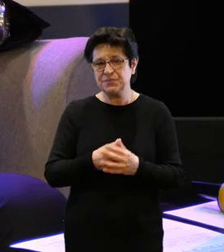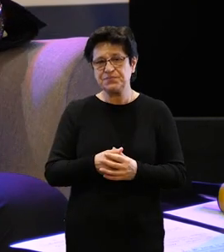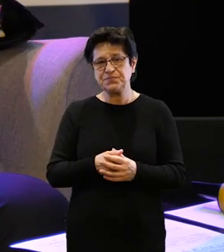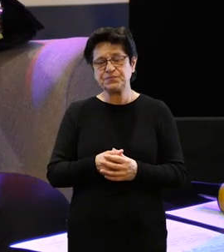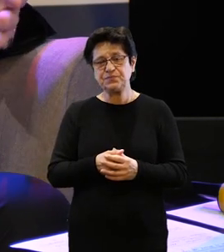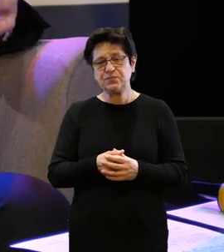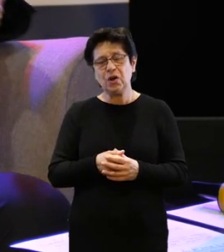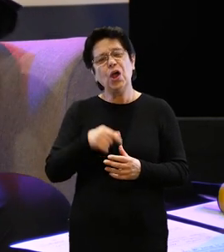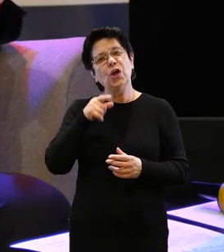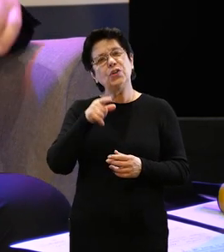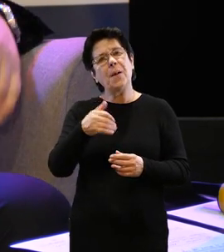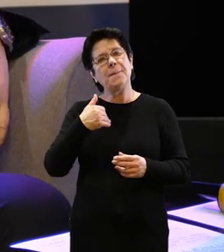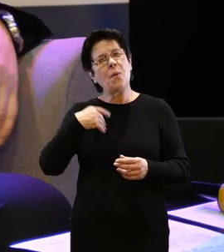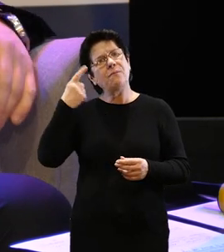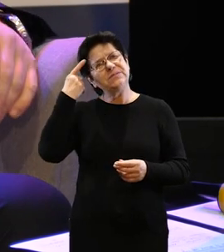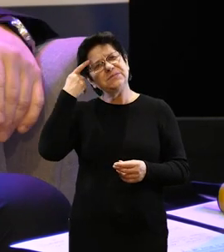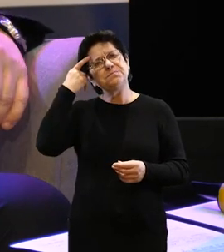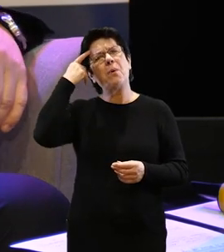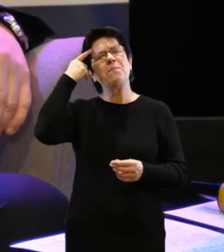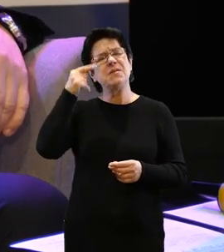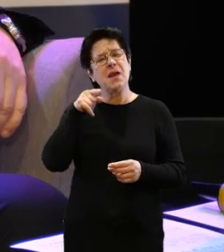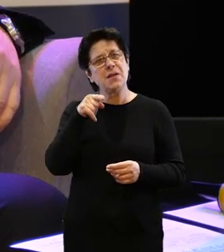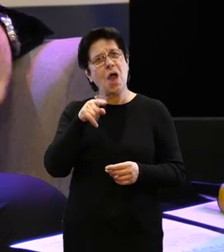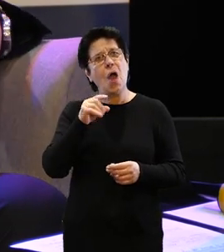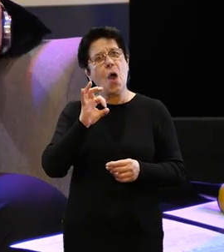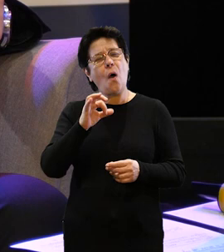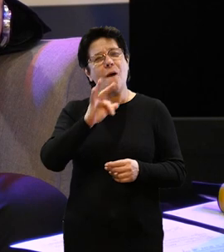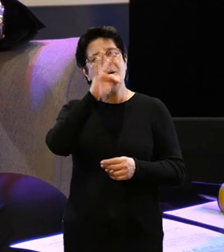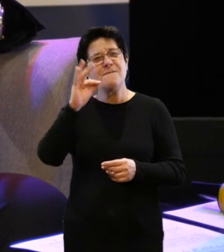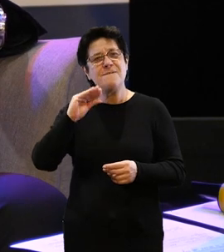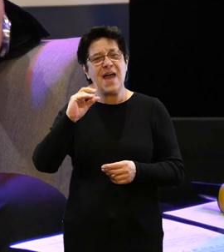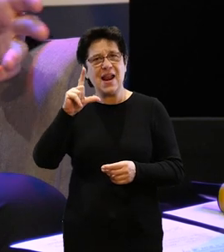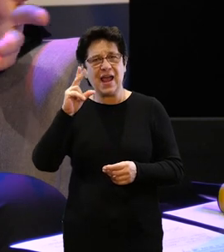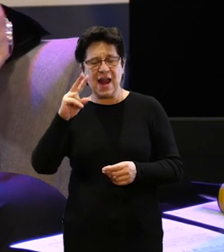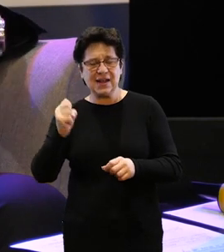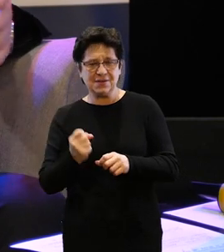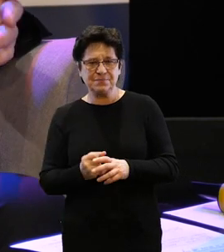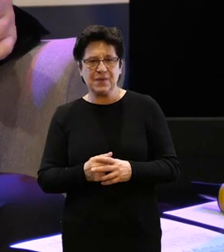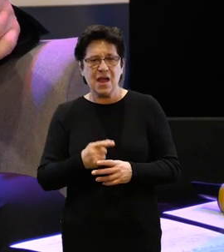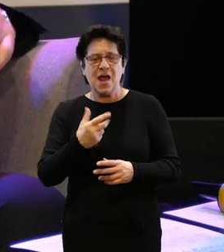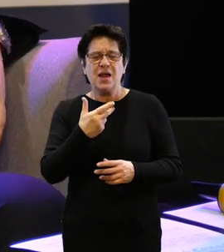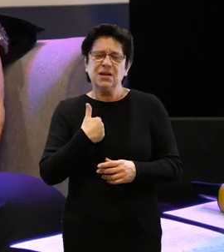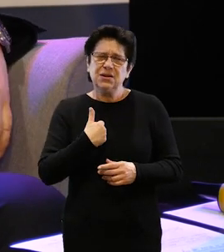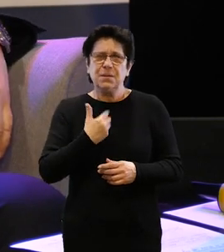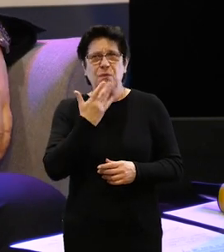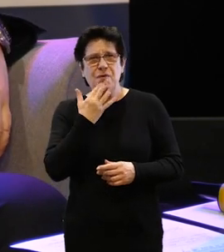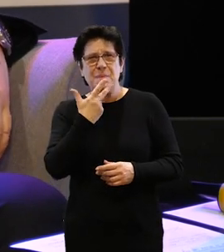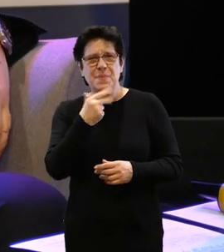była taka wspomnienie dotyczące Stanisława felk i teraz tak powiedziałem że nie będę mówił o